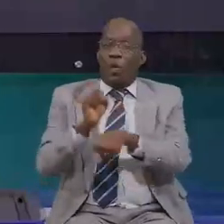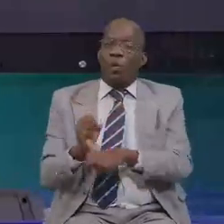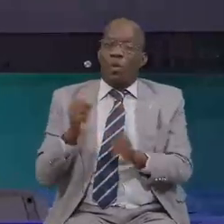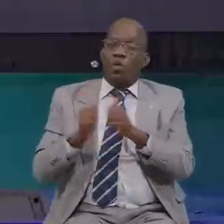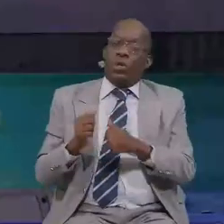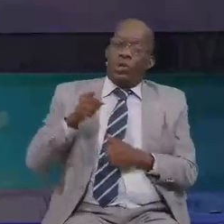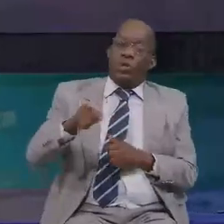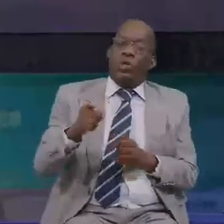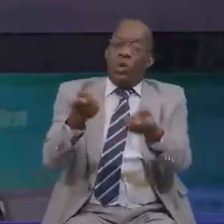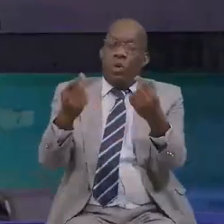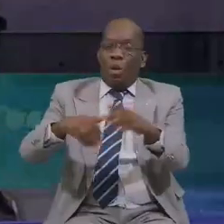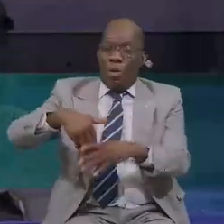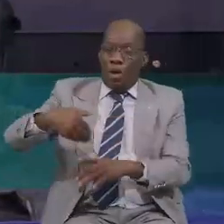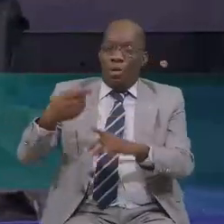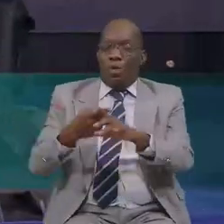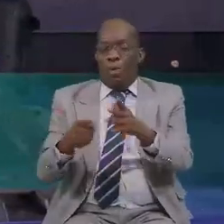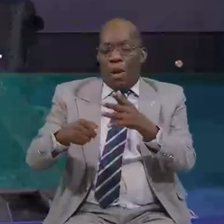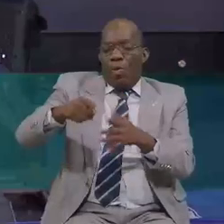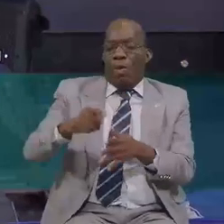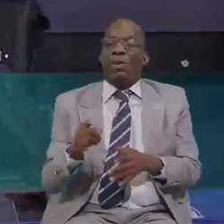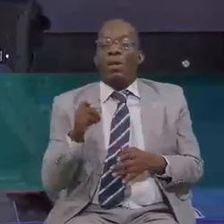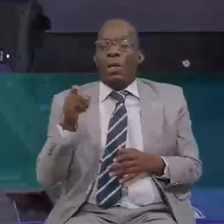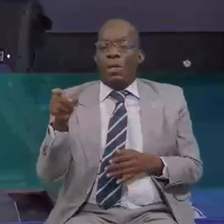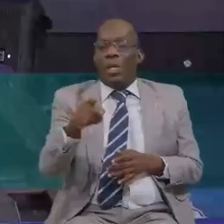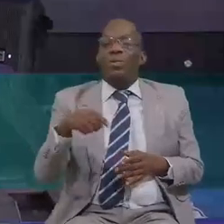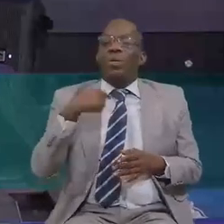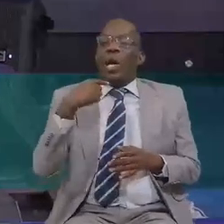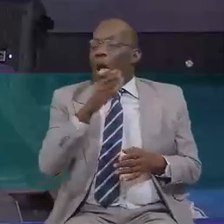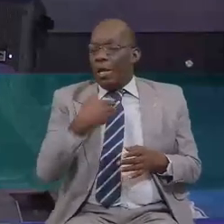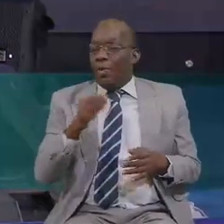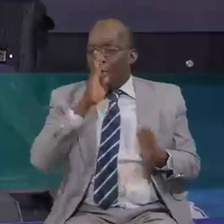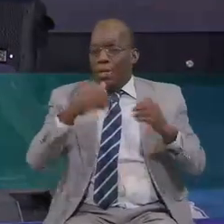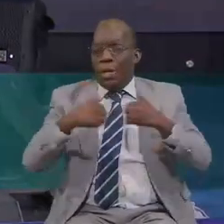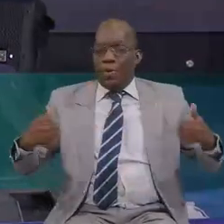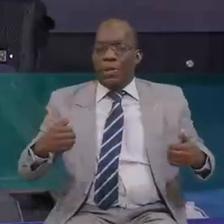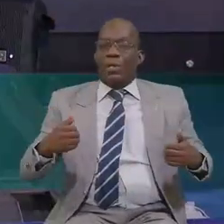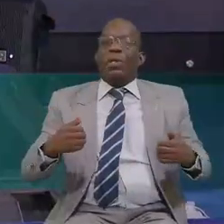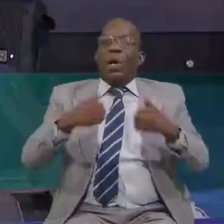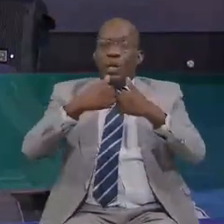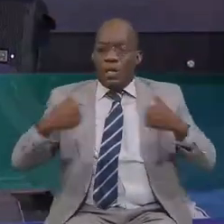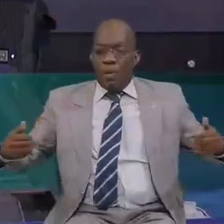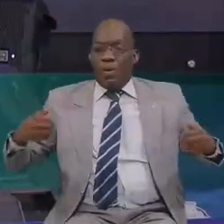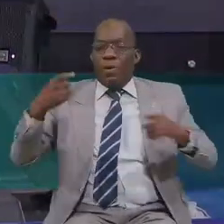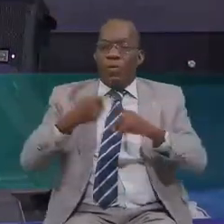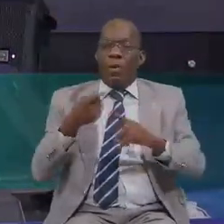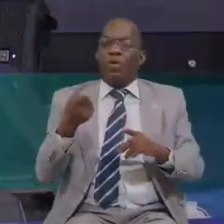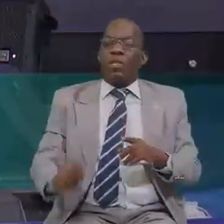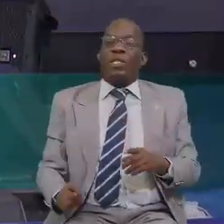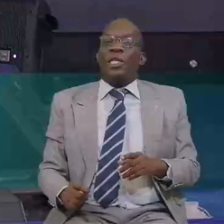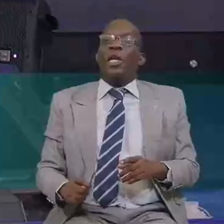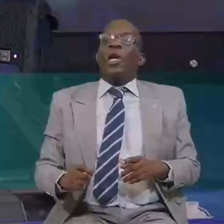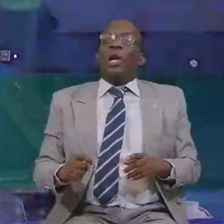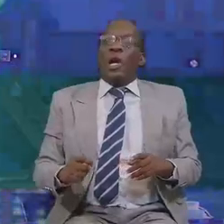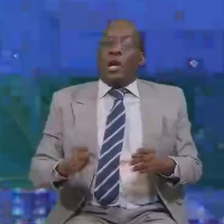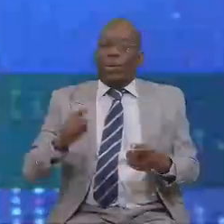Et séparez-vous, dit le Seigneur. Tu dois te séparer de tes partenaires du péché